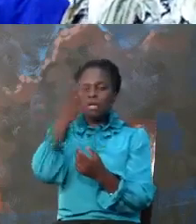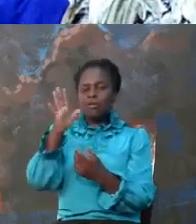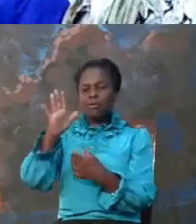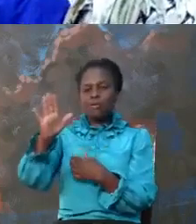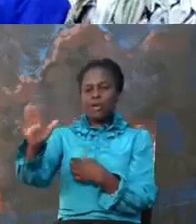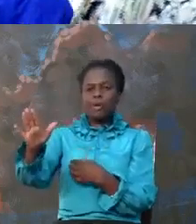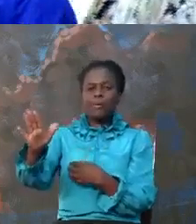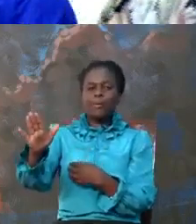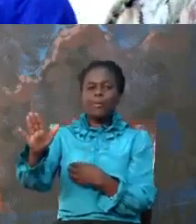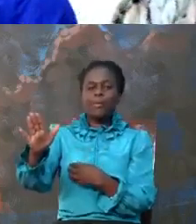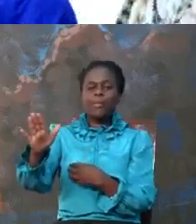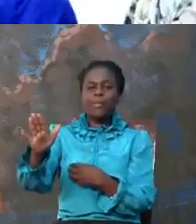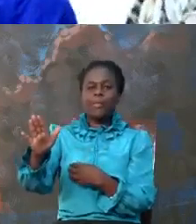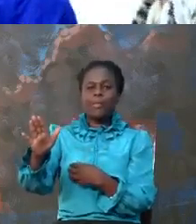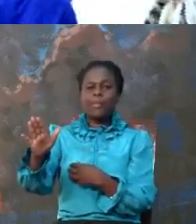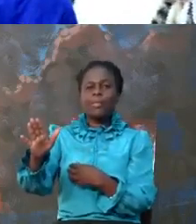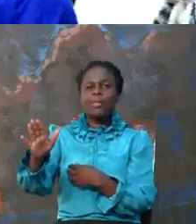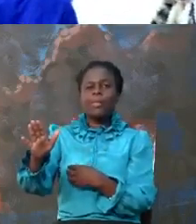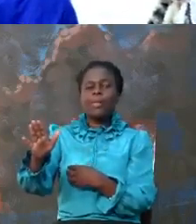yao.